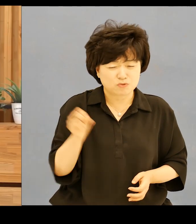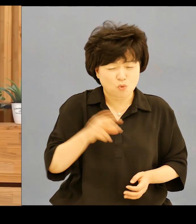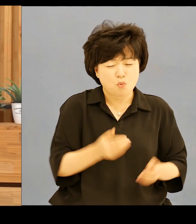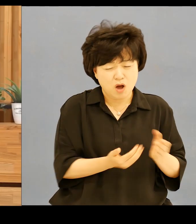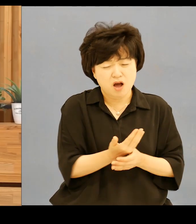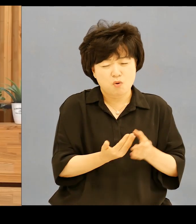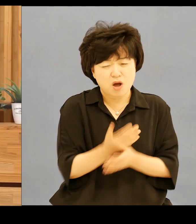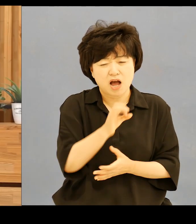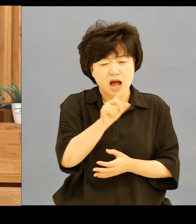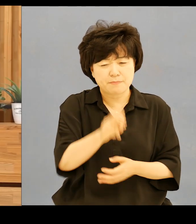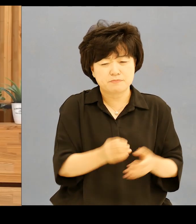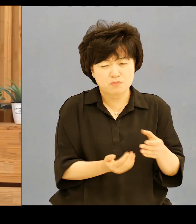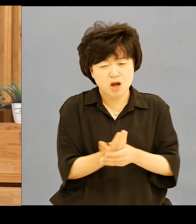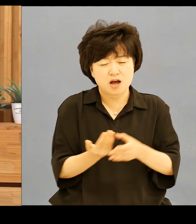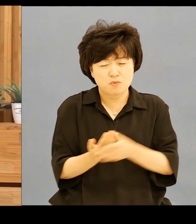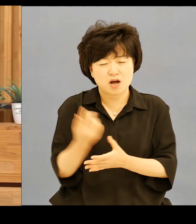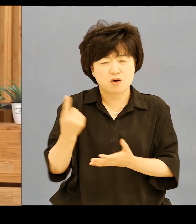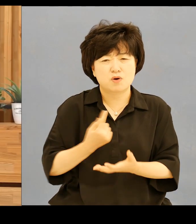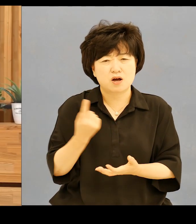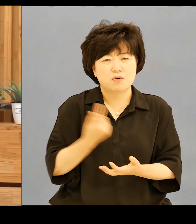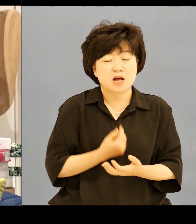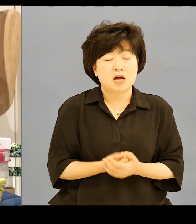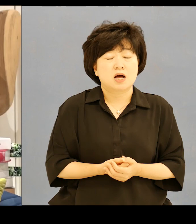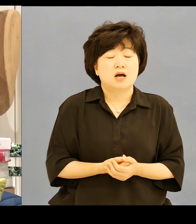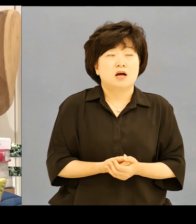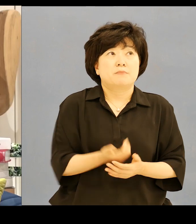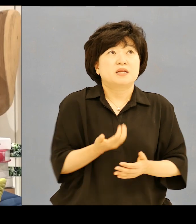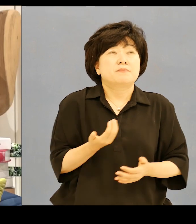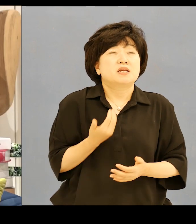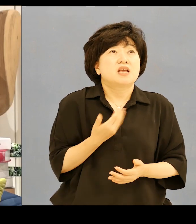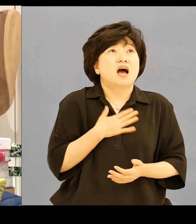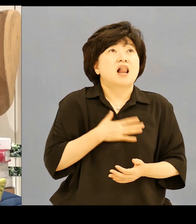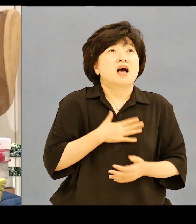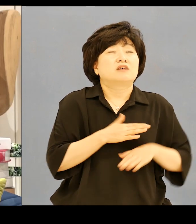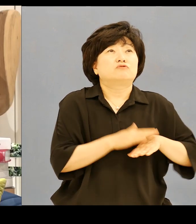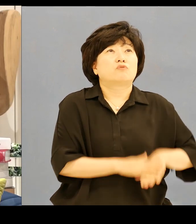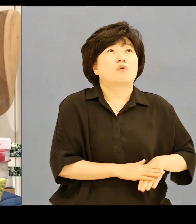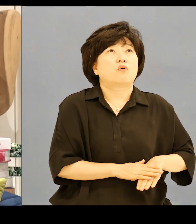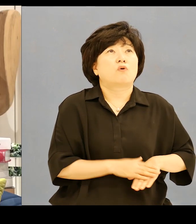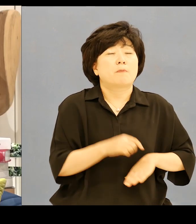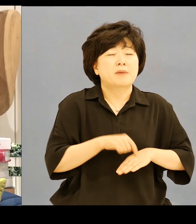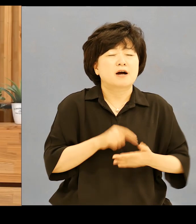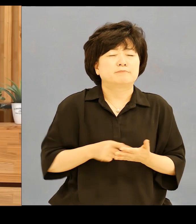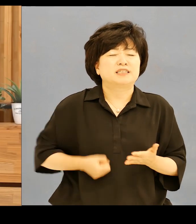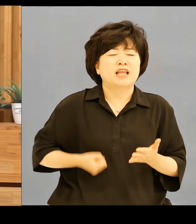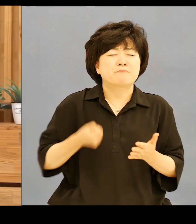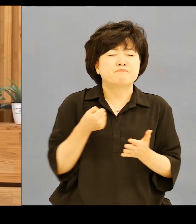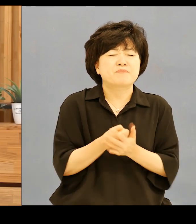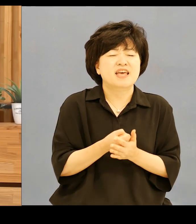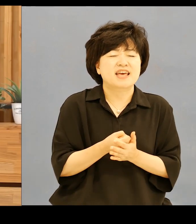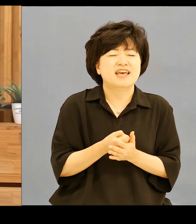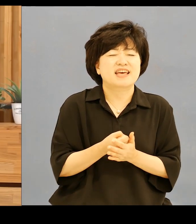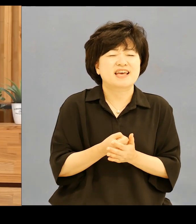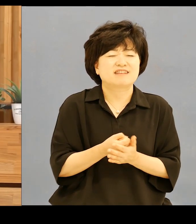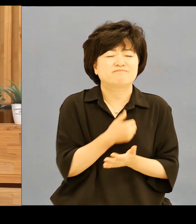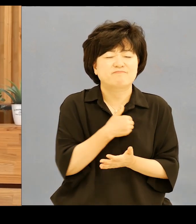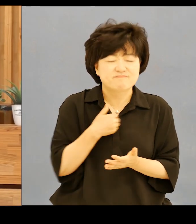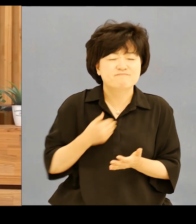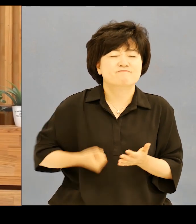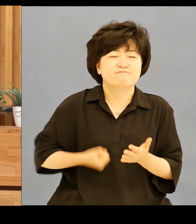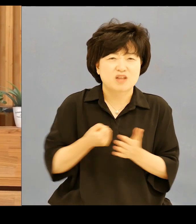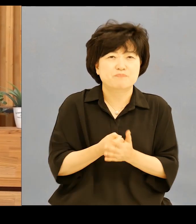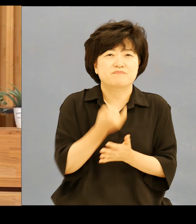미리 말씀을 해주시면서 저를 계속 담대하게 만드시는 것 같아요. 이게 어떤 기도를 올리고 계세요